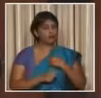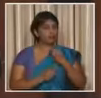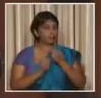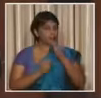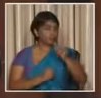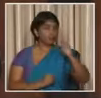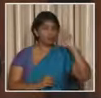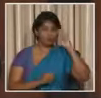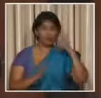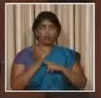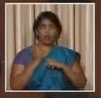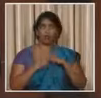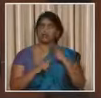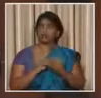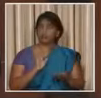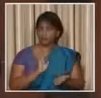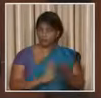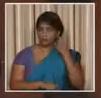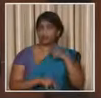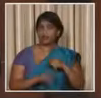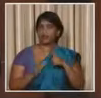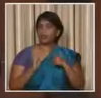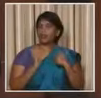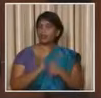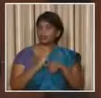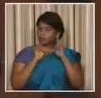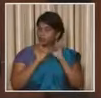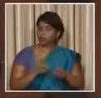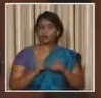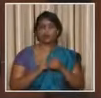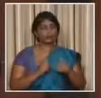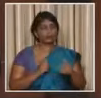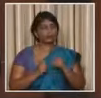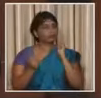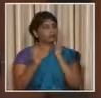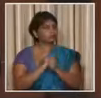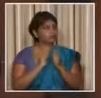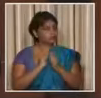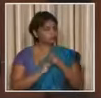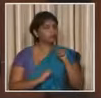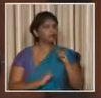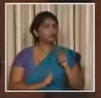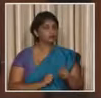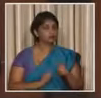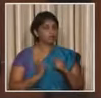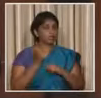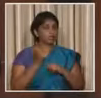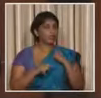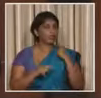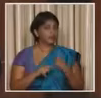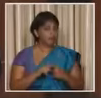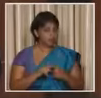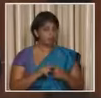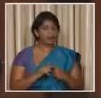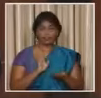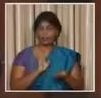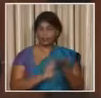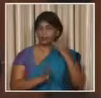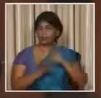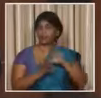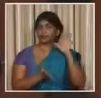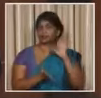அணுவ பது அடிக்கிறீமேதி தம் மே பணத்தையாட்டத்தை கருண சன்சோதனவலி ஏ பது அடிக்கிறான் எக்கங்க வச்ச